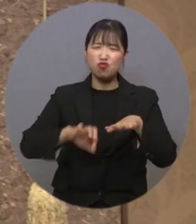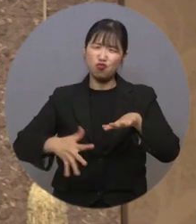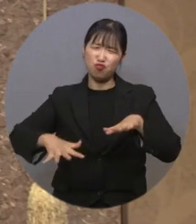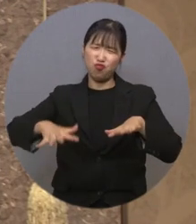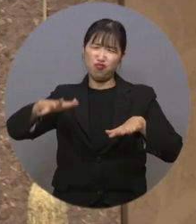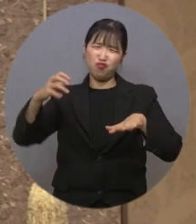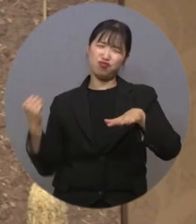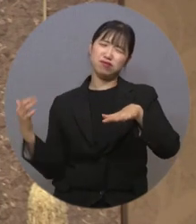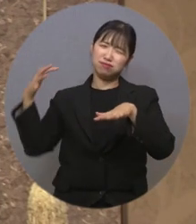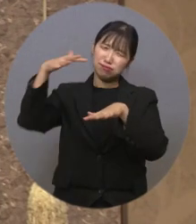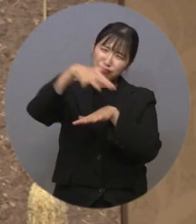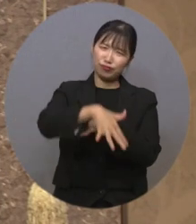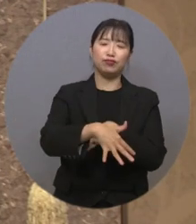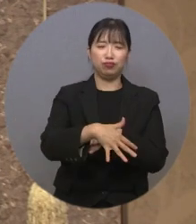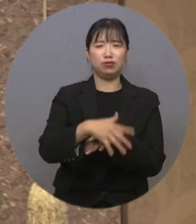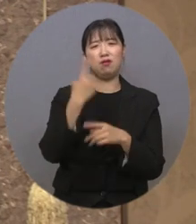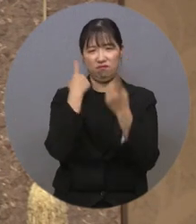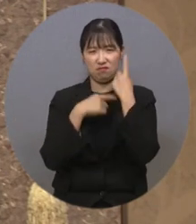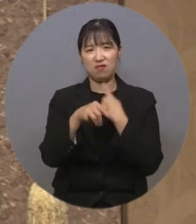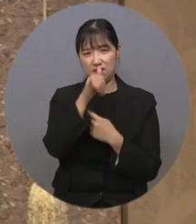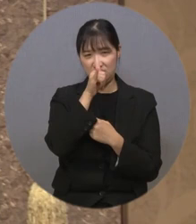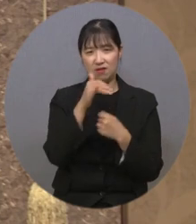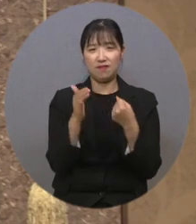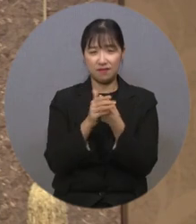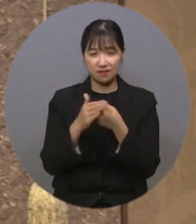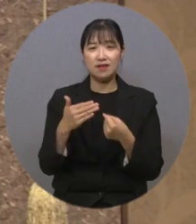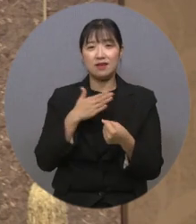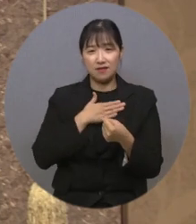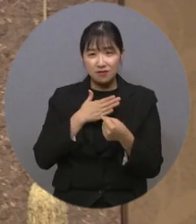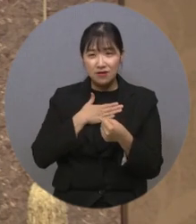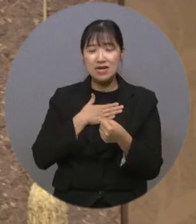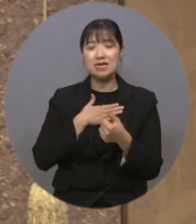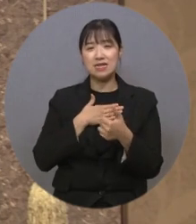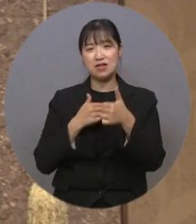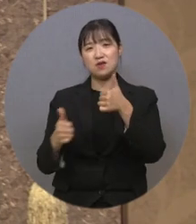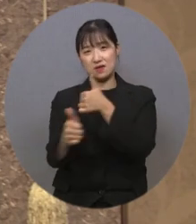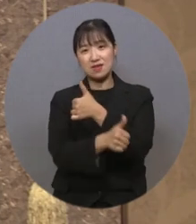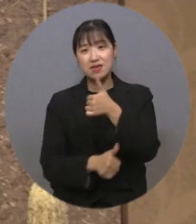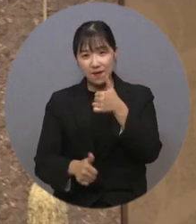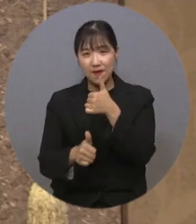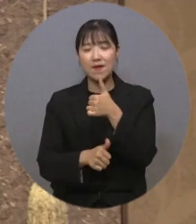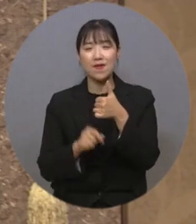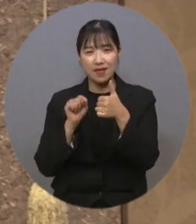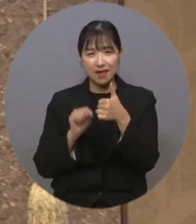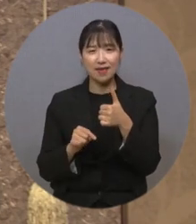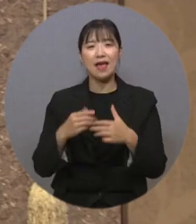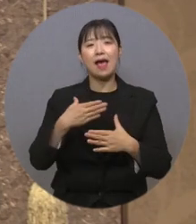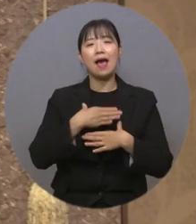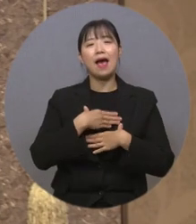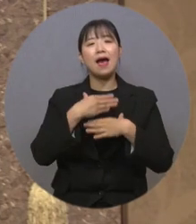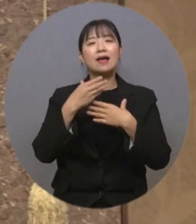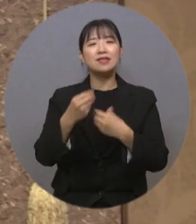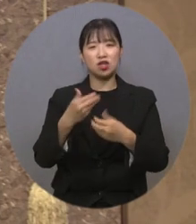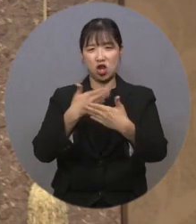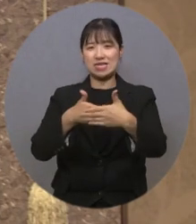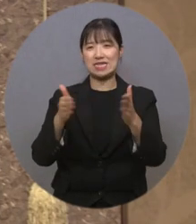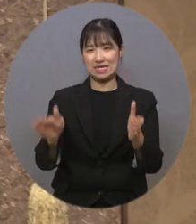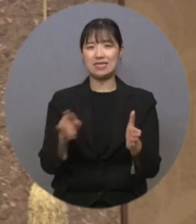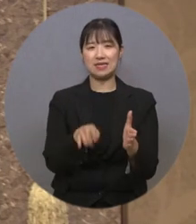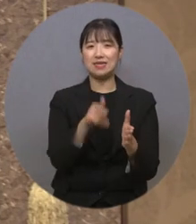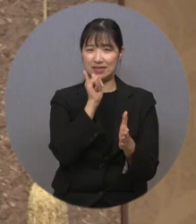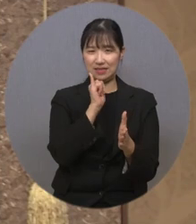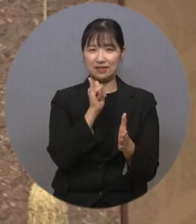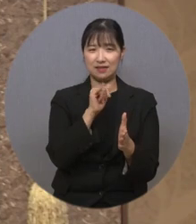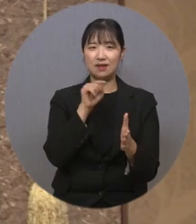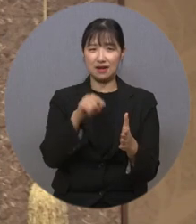나가지고 피해를 줄 수가 있고 그래서 저희 그 상임위에서요, 안전실이라는 부서가 있어요.